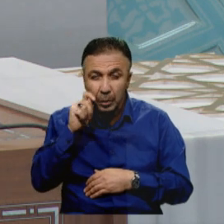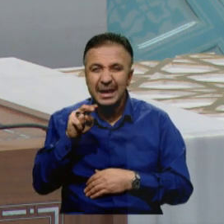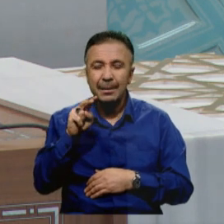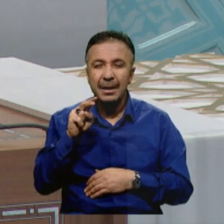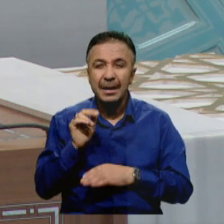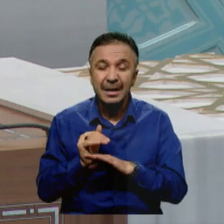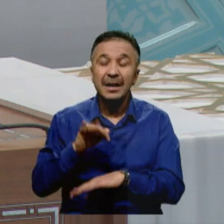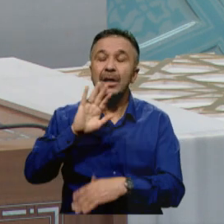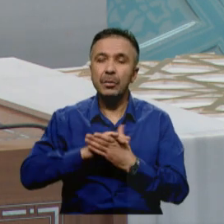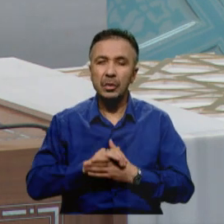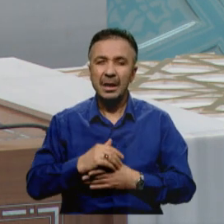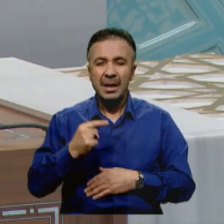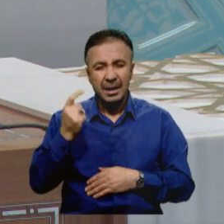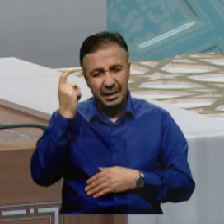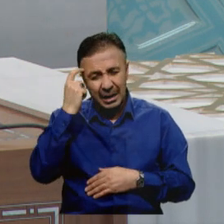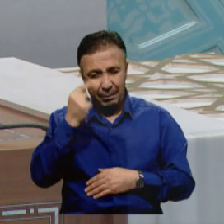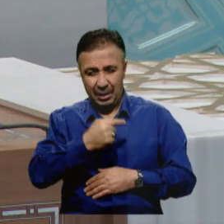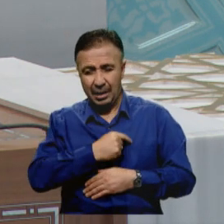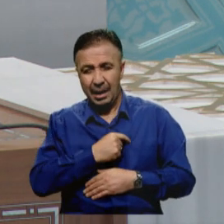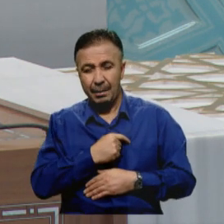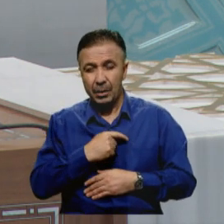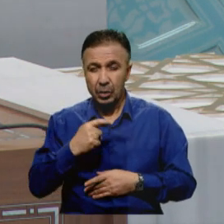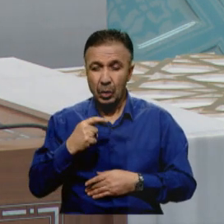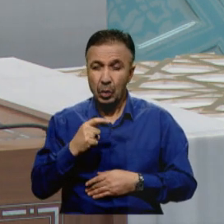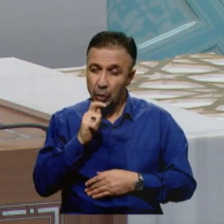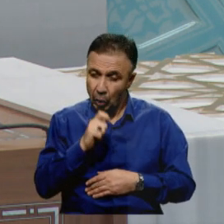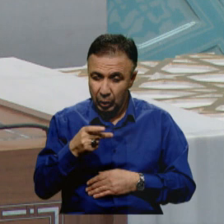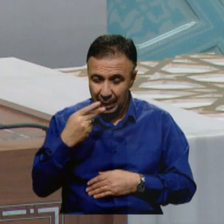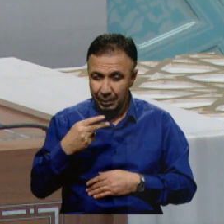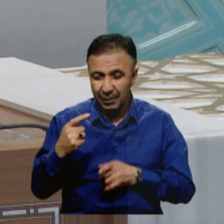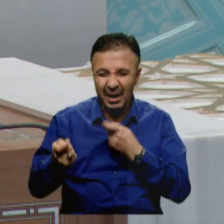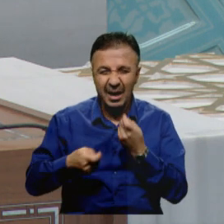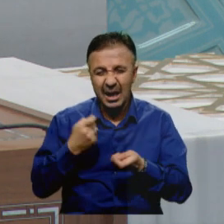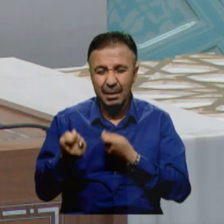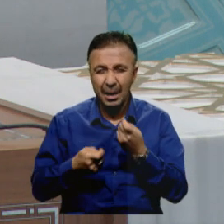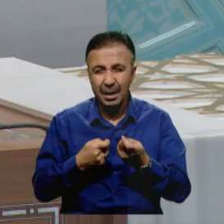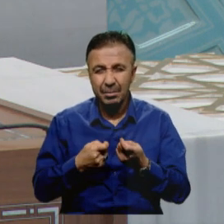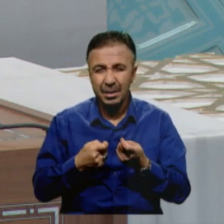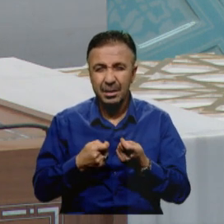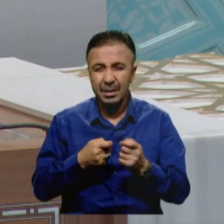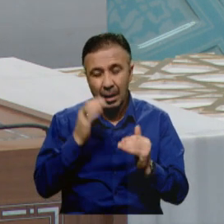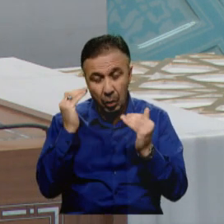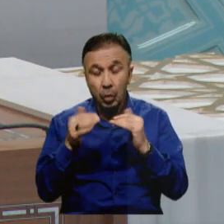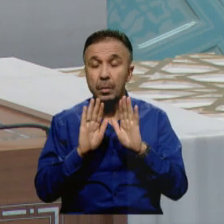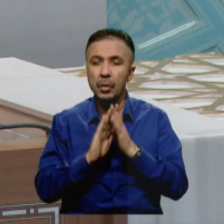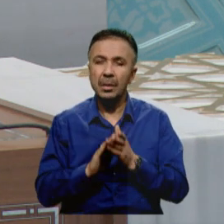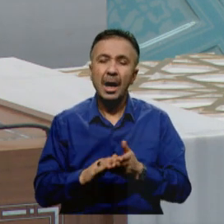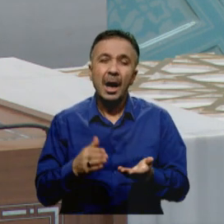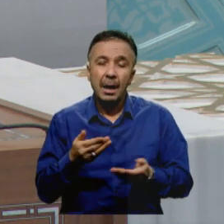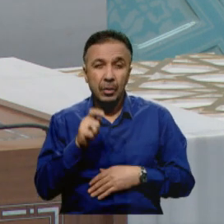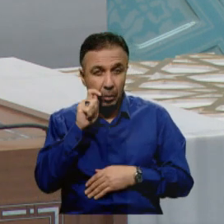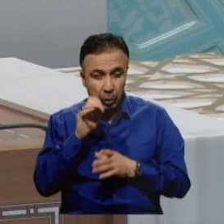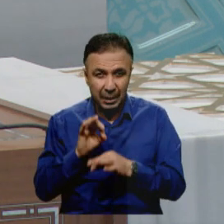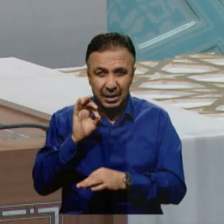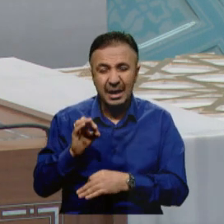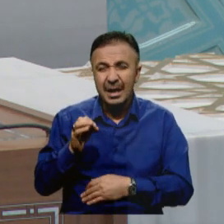Zihnimiz, kalbimiz, sözlerimiz, eylemlerimiz ve davranışlarımız birbirini tutmuyor. Halbuki Müslüman inandığı gibi